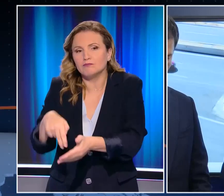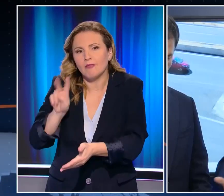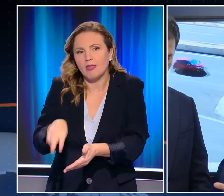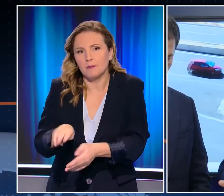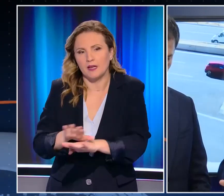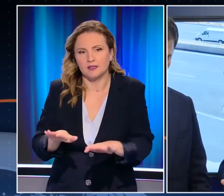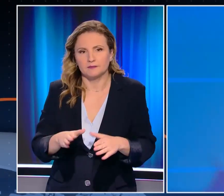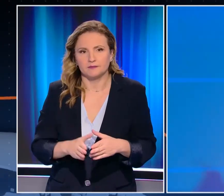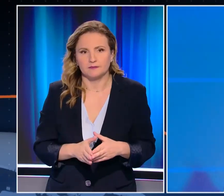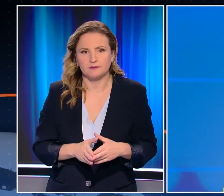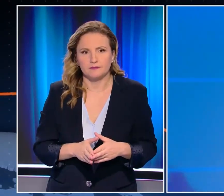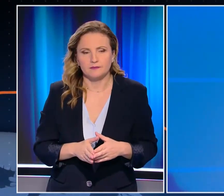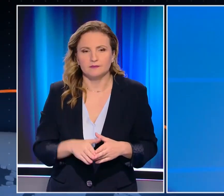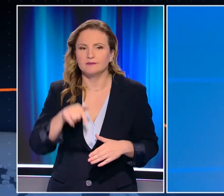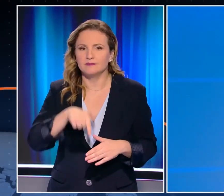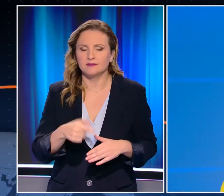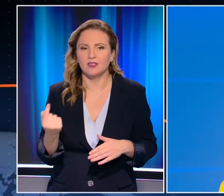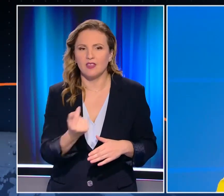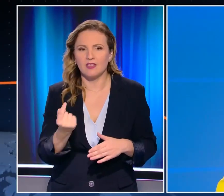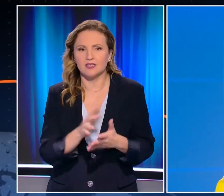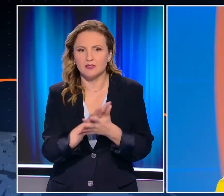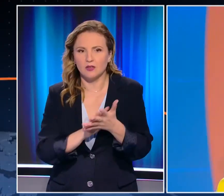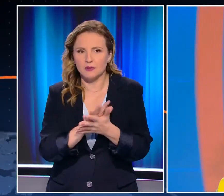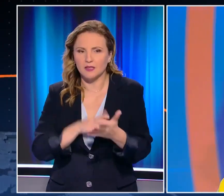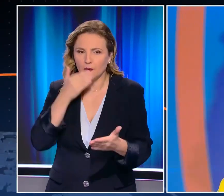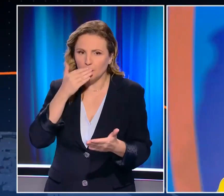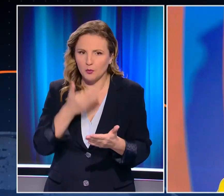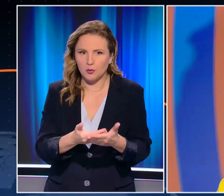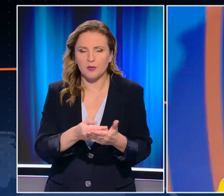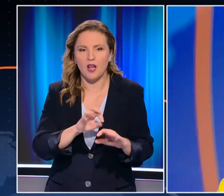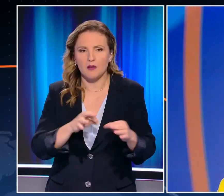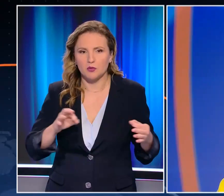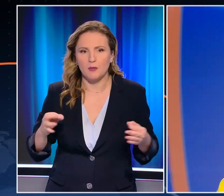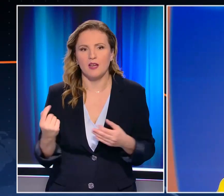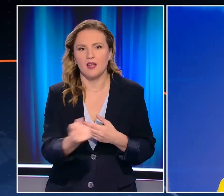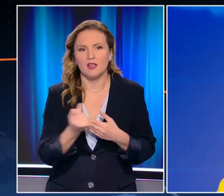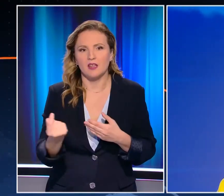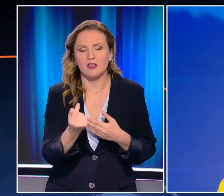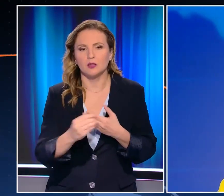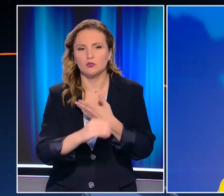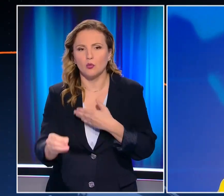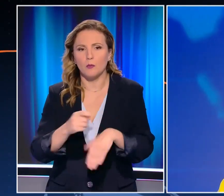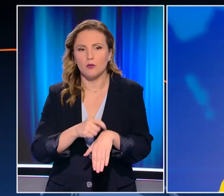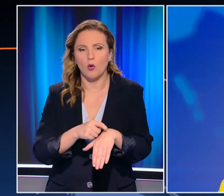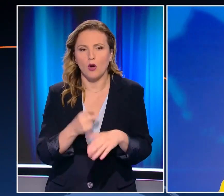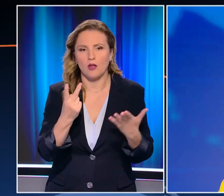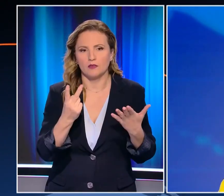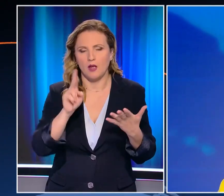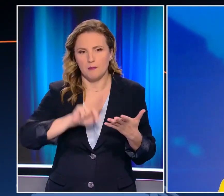τον υπάλληλό του. Στο σημείο αυτό το δελτίο μας ολοκληρώθηκε. Όλες οι ειδήσεις αναλυτικά στο κεντρικό